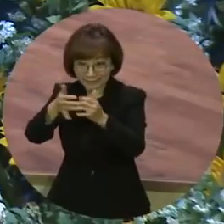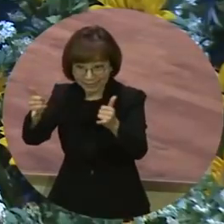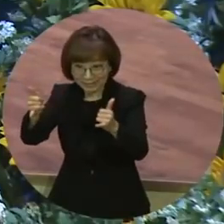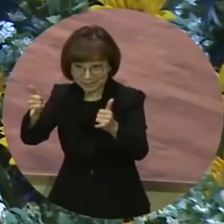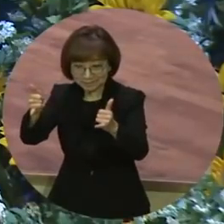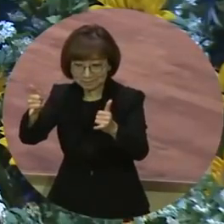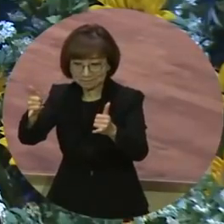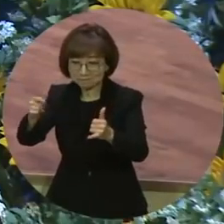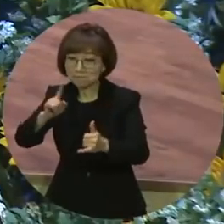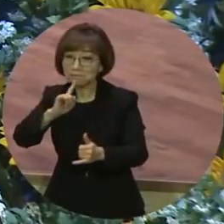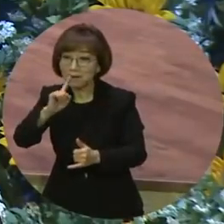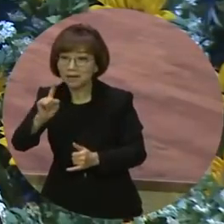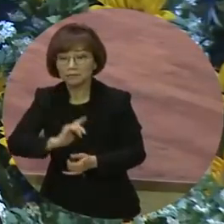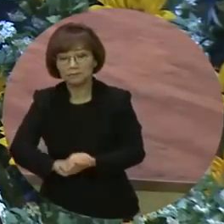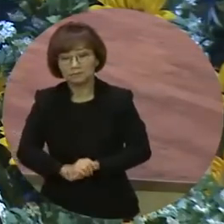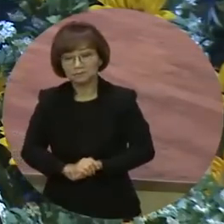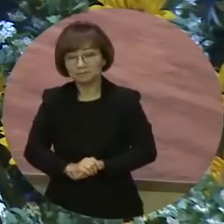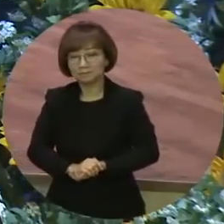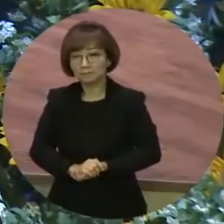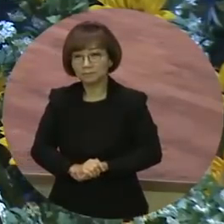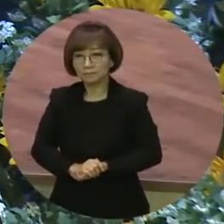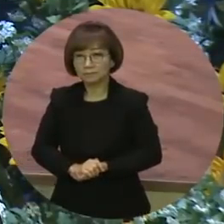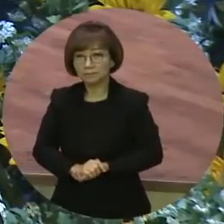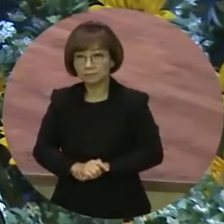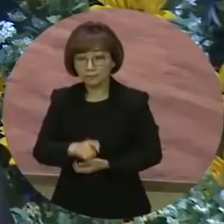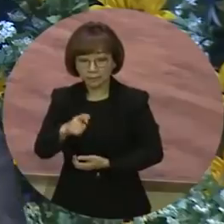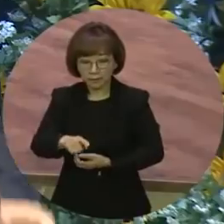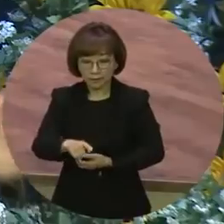박사가 있어요. 이분이 이런 말을 했습니다.